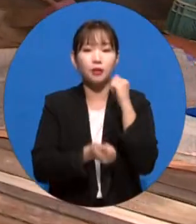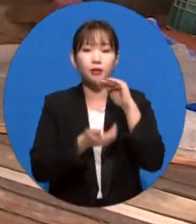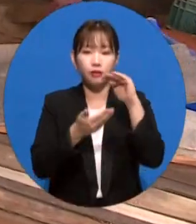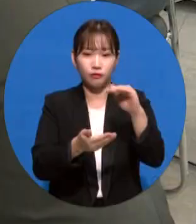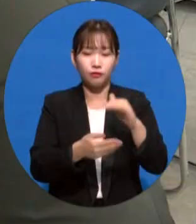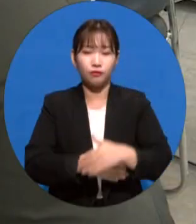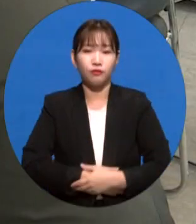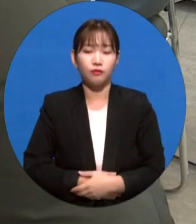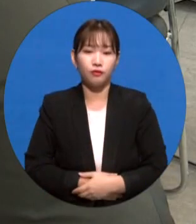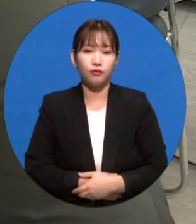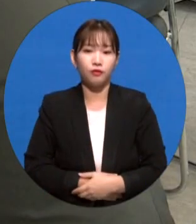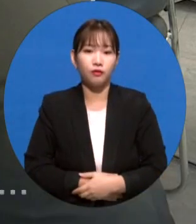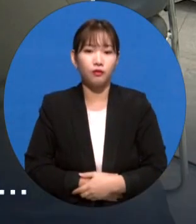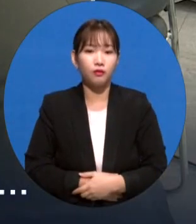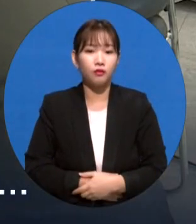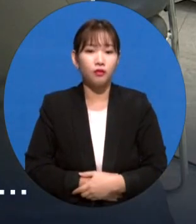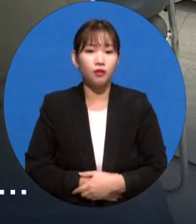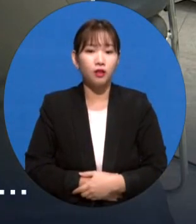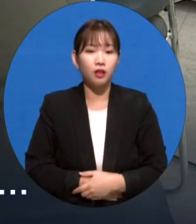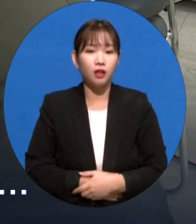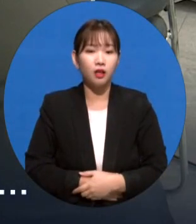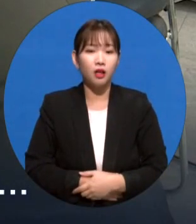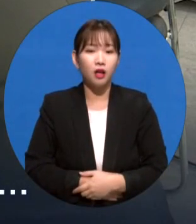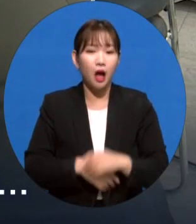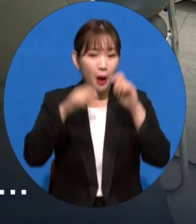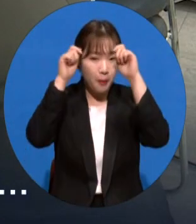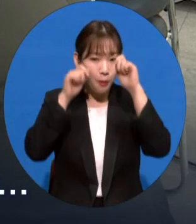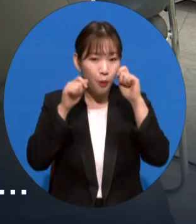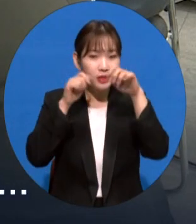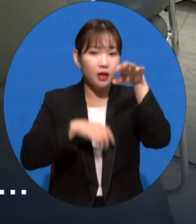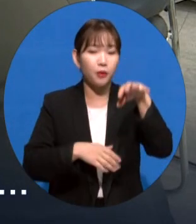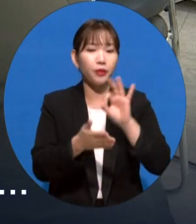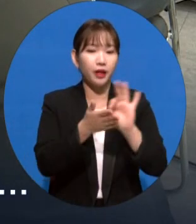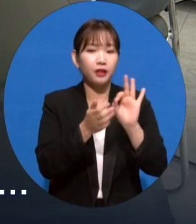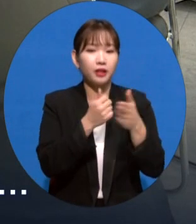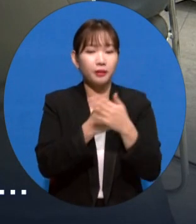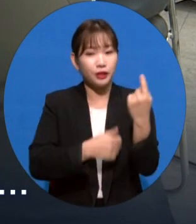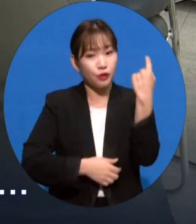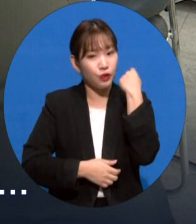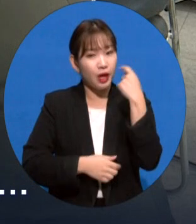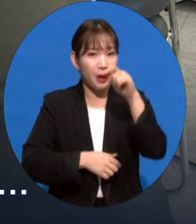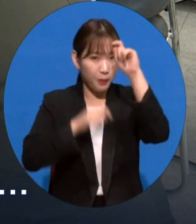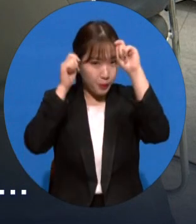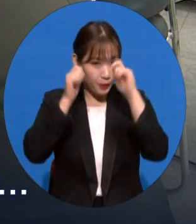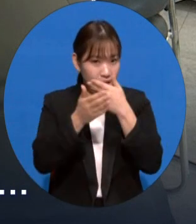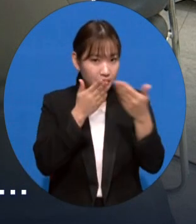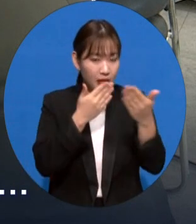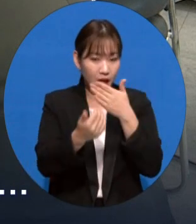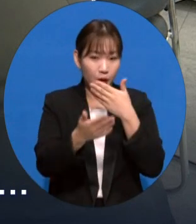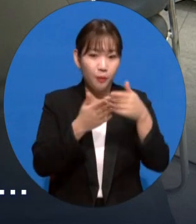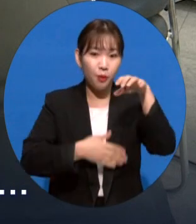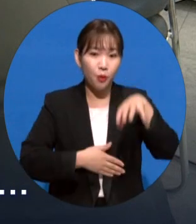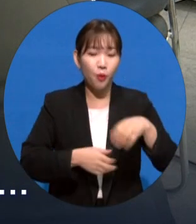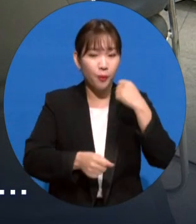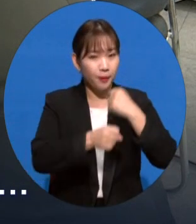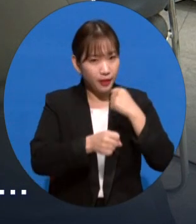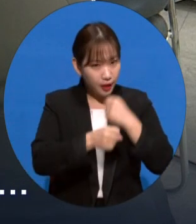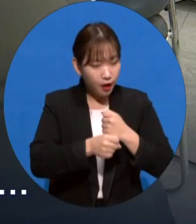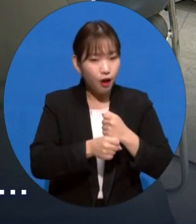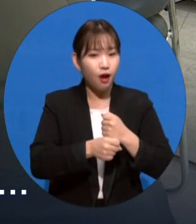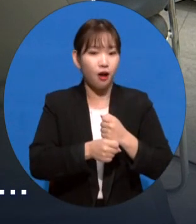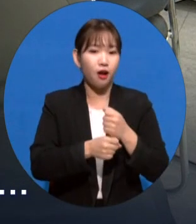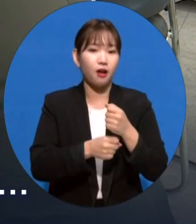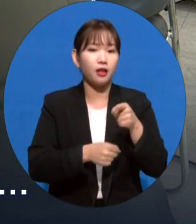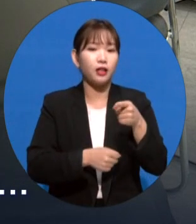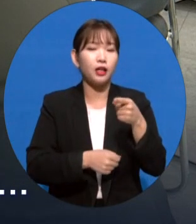입장입니다. 모자 갤러리로 사용하다 보니 그 뒤쪽에 모자 체험관을 체험할 수 있는 공간을 만들면